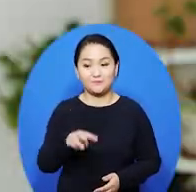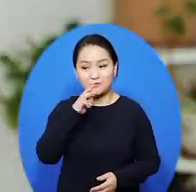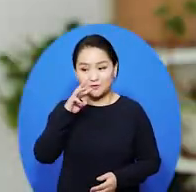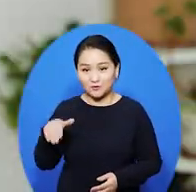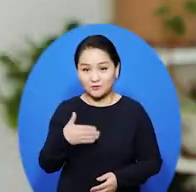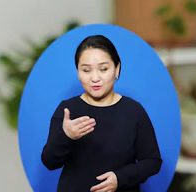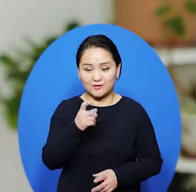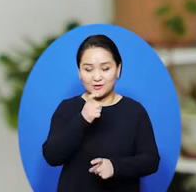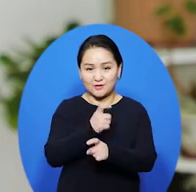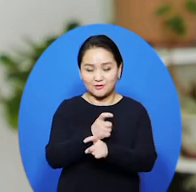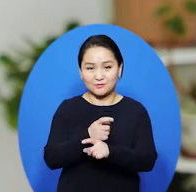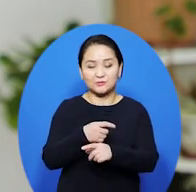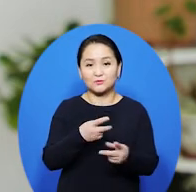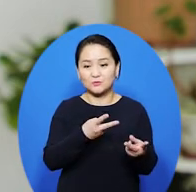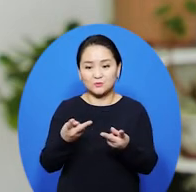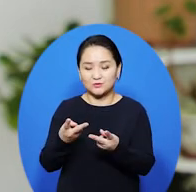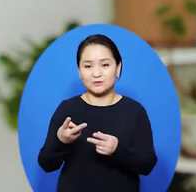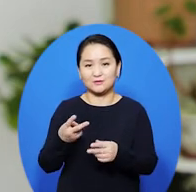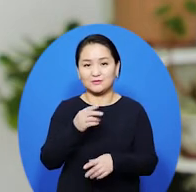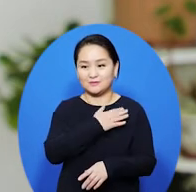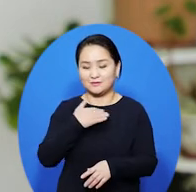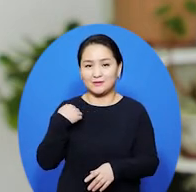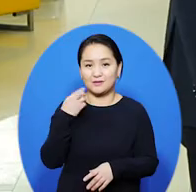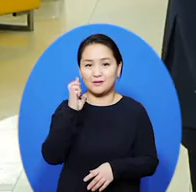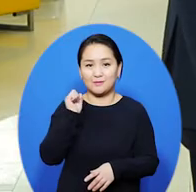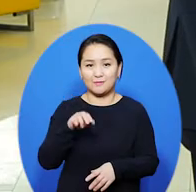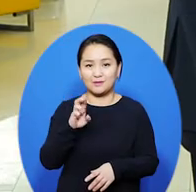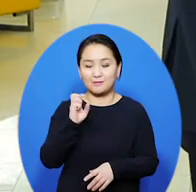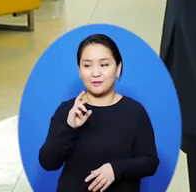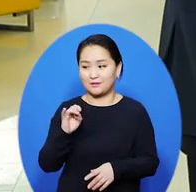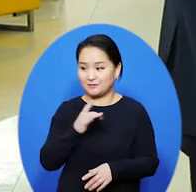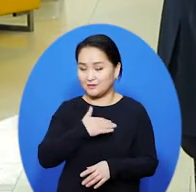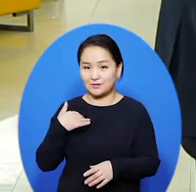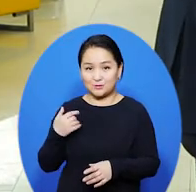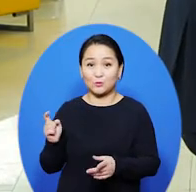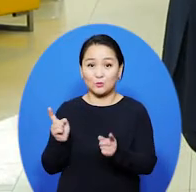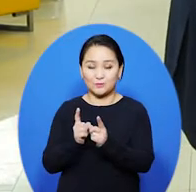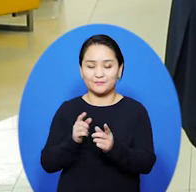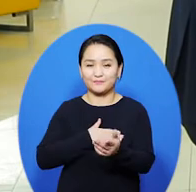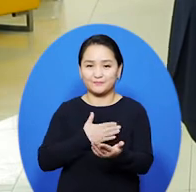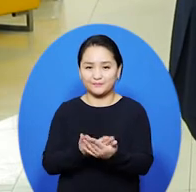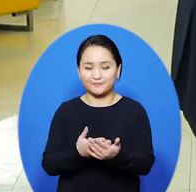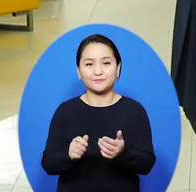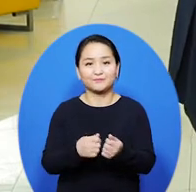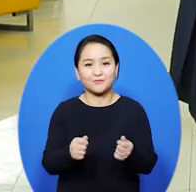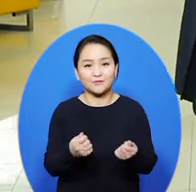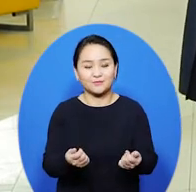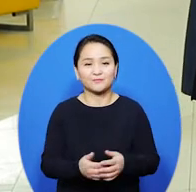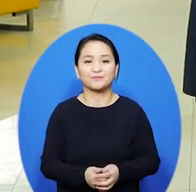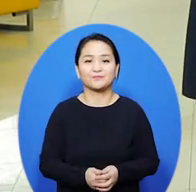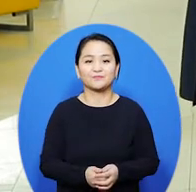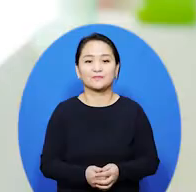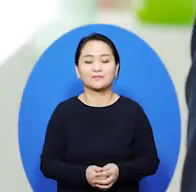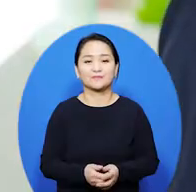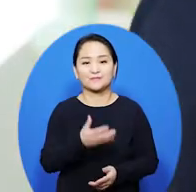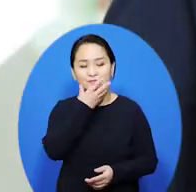Бидэнд мэдээлэл өгөхөөр хөдөлмөр халамж үйлчилгээний хилтсийн дарга Батбаяр дарагтай бид уулзаад байна. За танд энэ өдрийн мэндийг хүргэе. Ажил тавтай